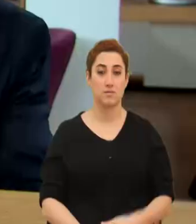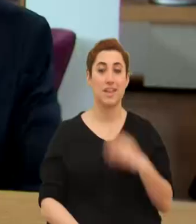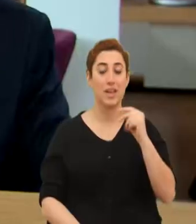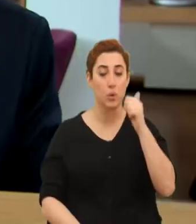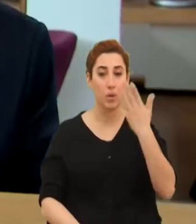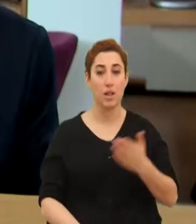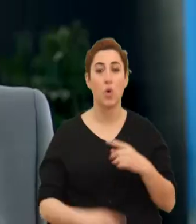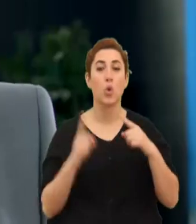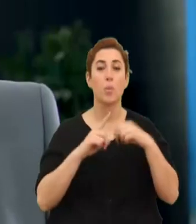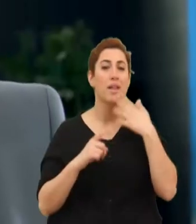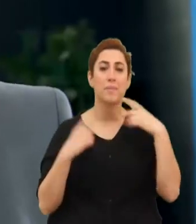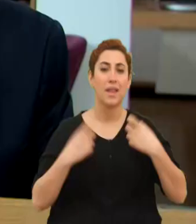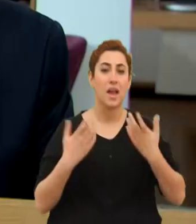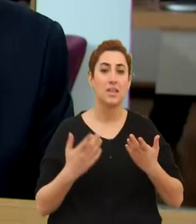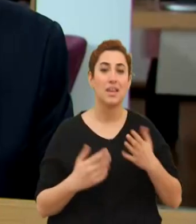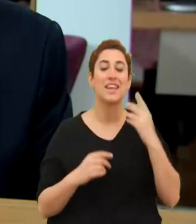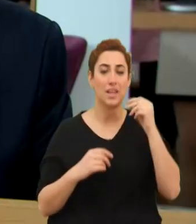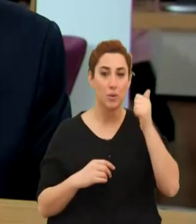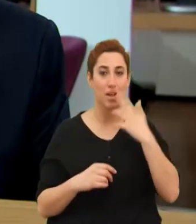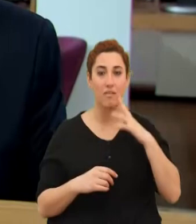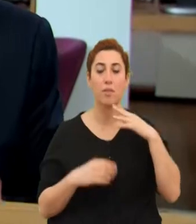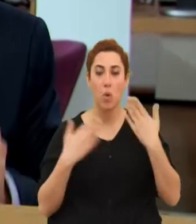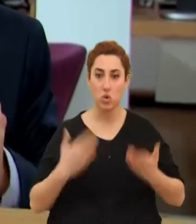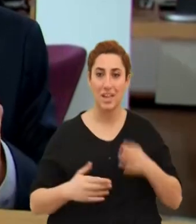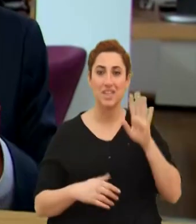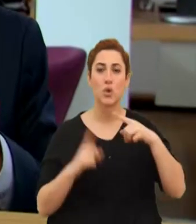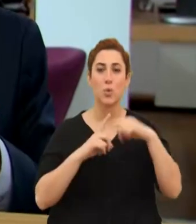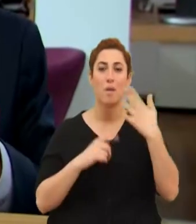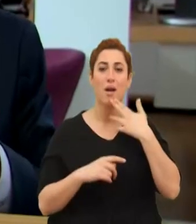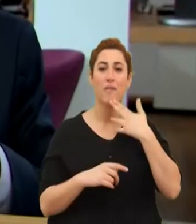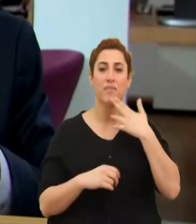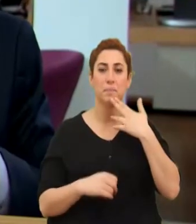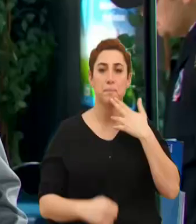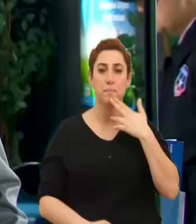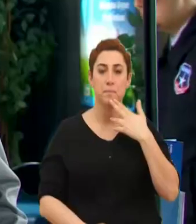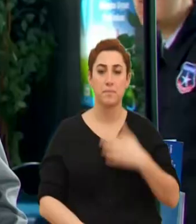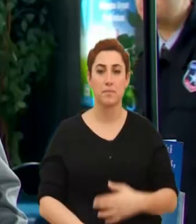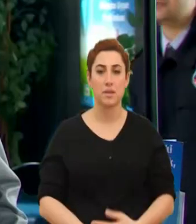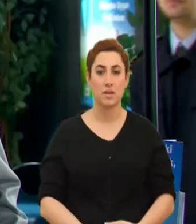İyi günler. Tuğba Hanım nerede acaba? İyi günler efendim, hoş geldiniz de şey Tuğba Hanım...